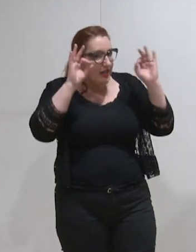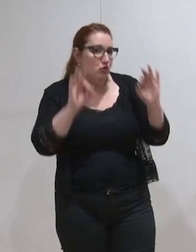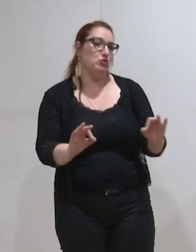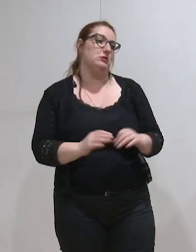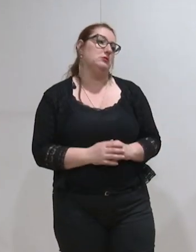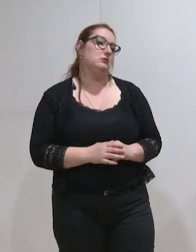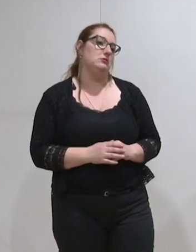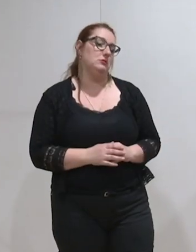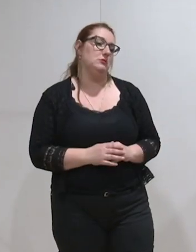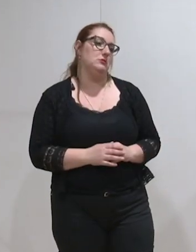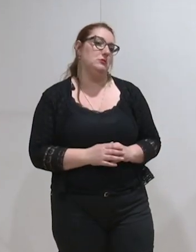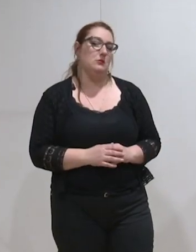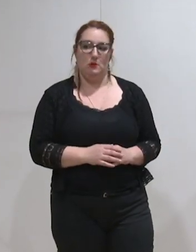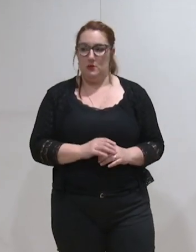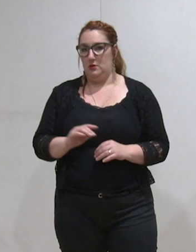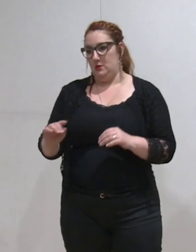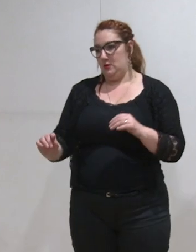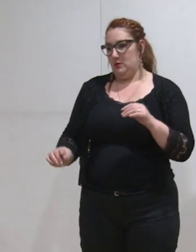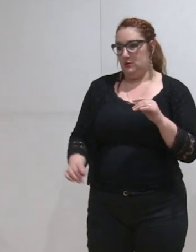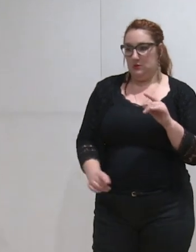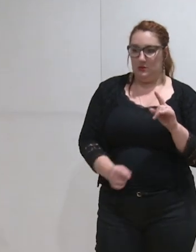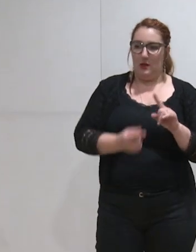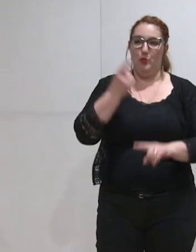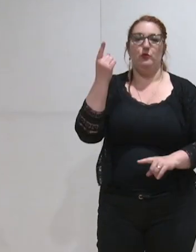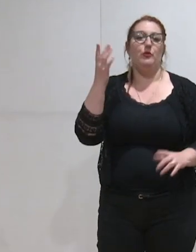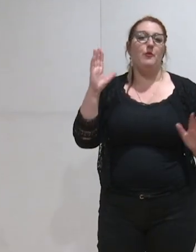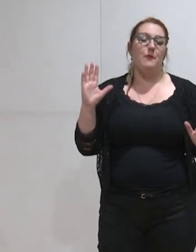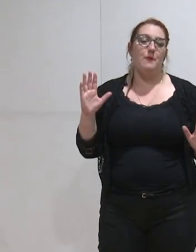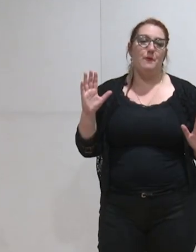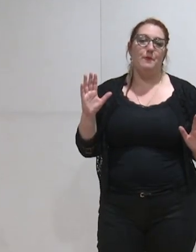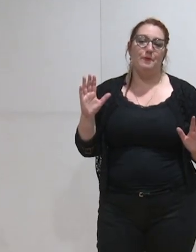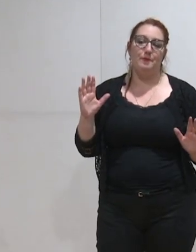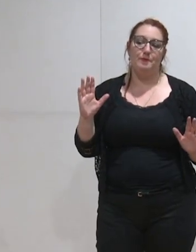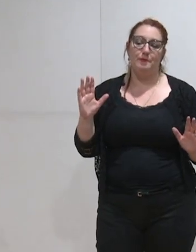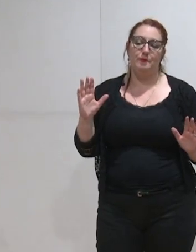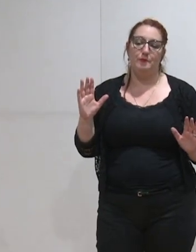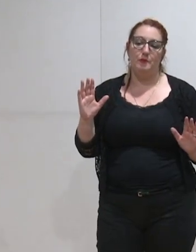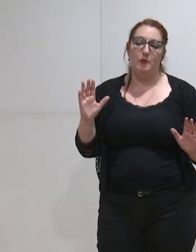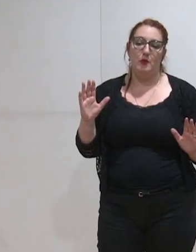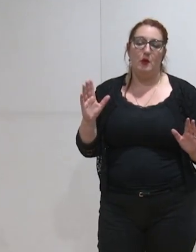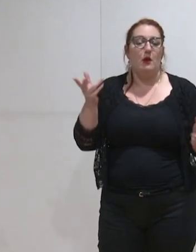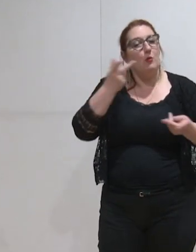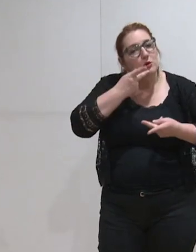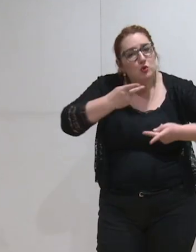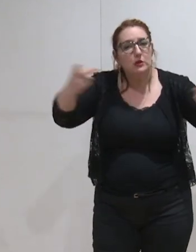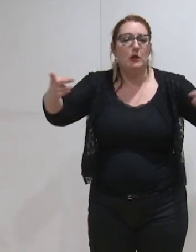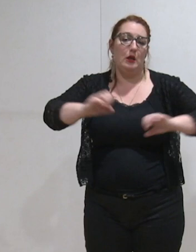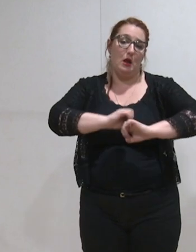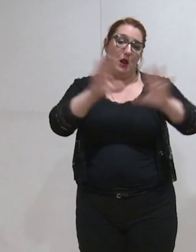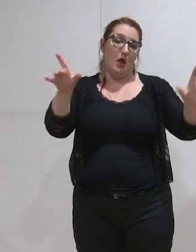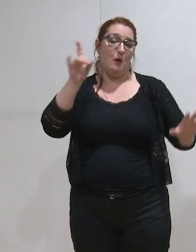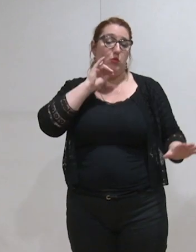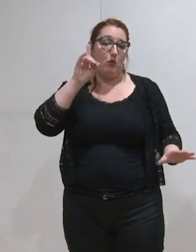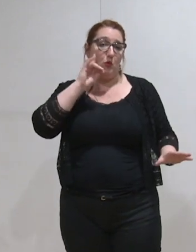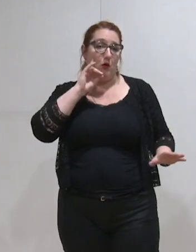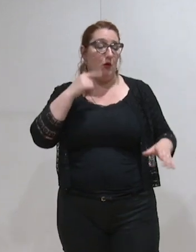terme moi je dis de plus que je n'ai pas de de lien ou de compte à